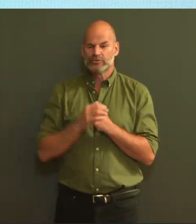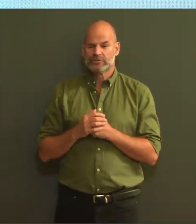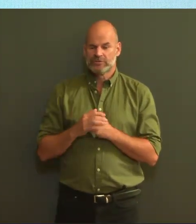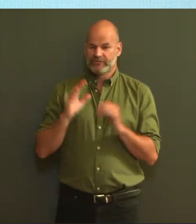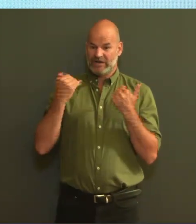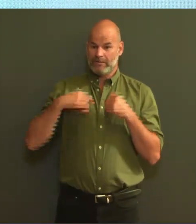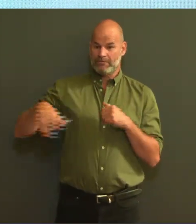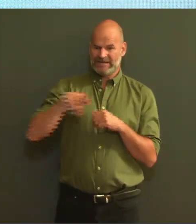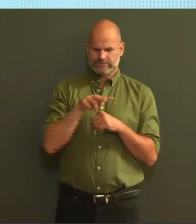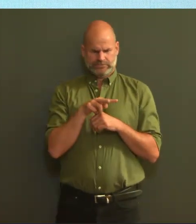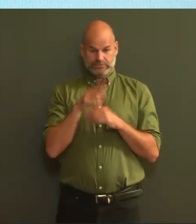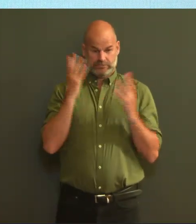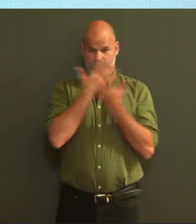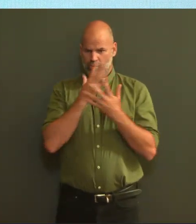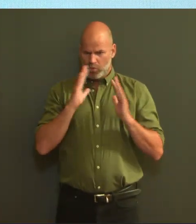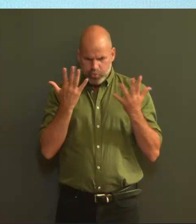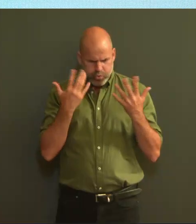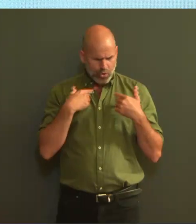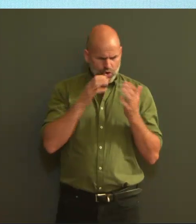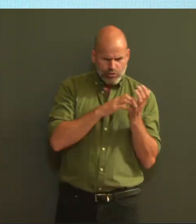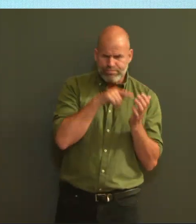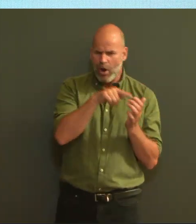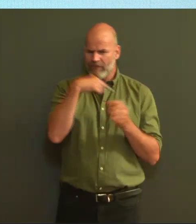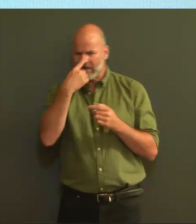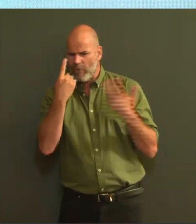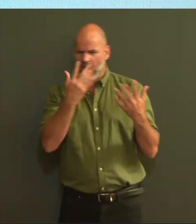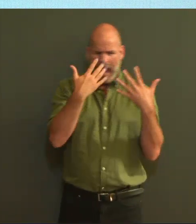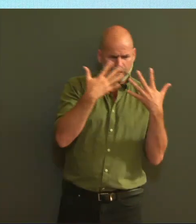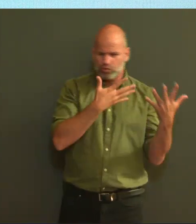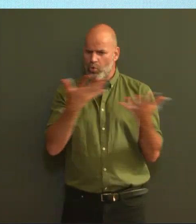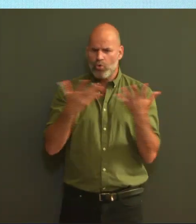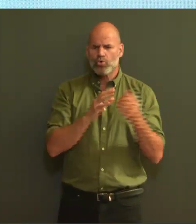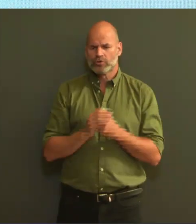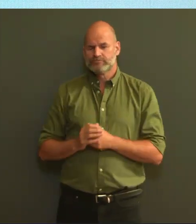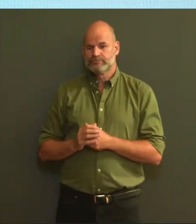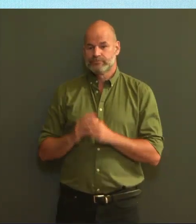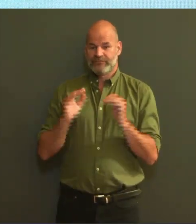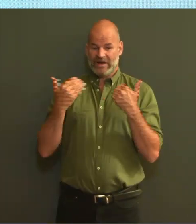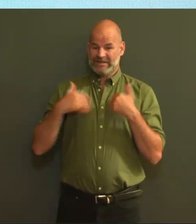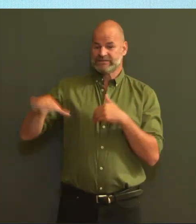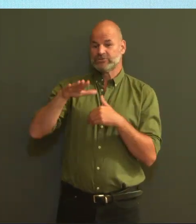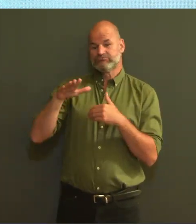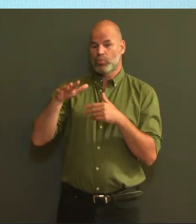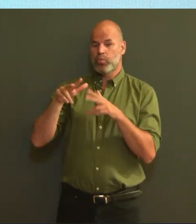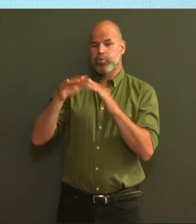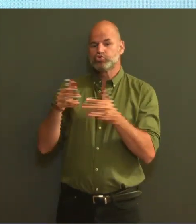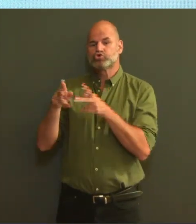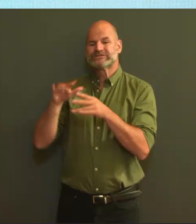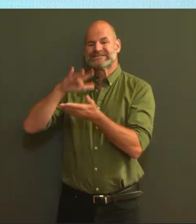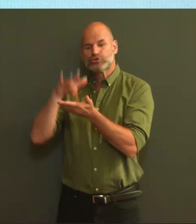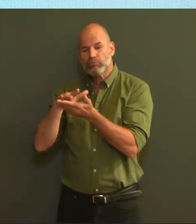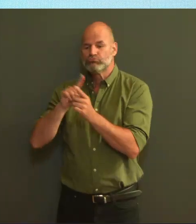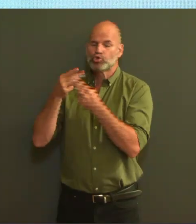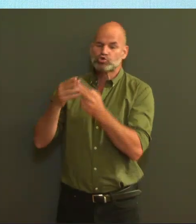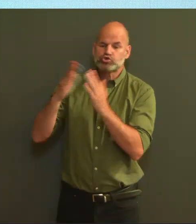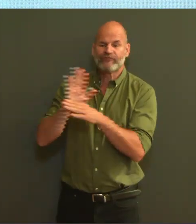airco en ventilatoren. En dit in het bijzonder in woonzorgcentra. We wensen te herhalen dat airconditioning